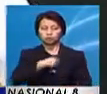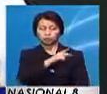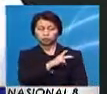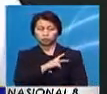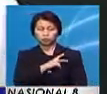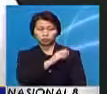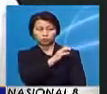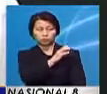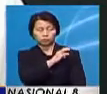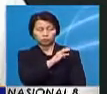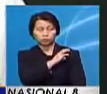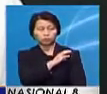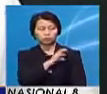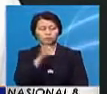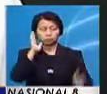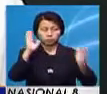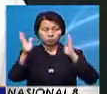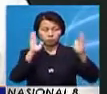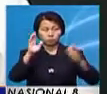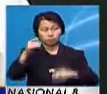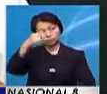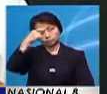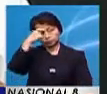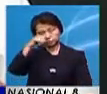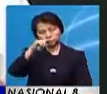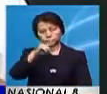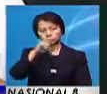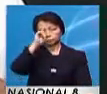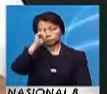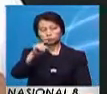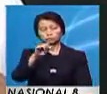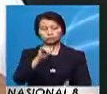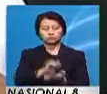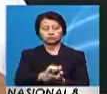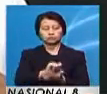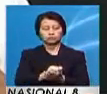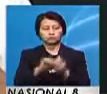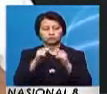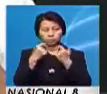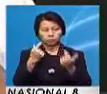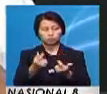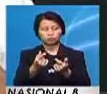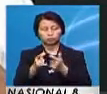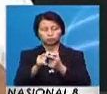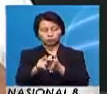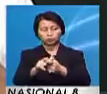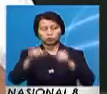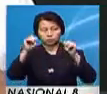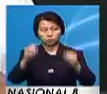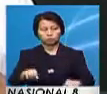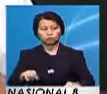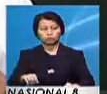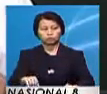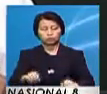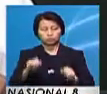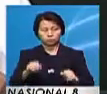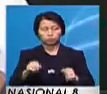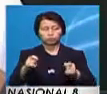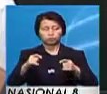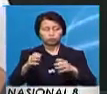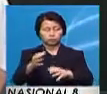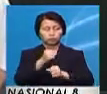Jurulatih Olahraga Kebangsaan untuk memastikan bahawa pasukan olahraga akan dapat